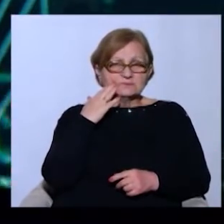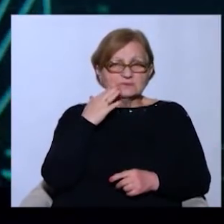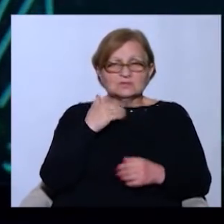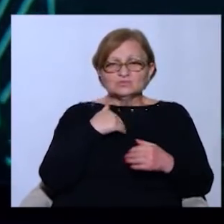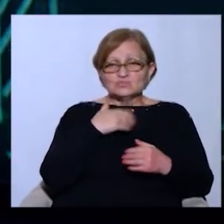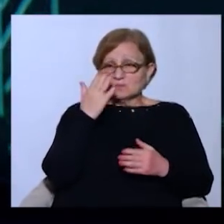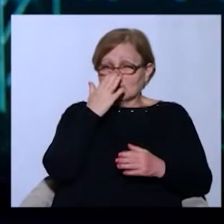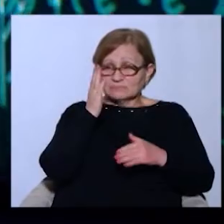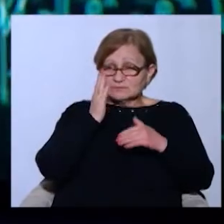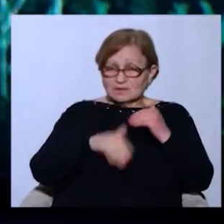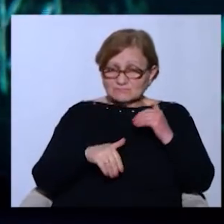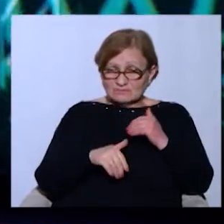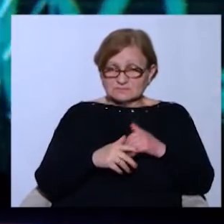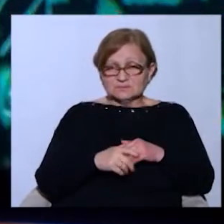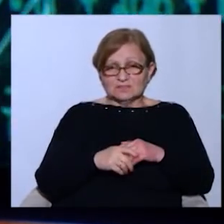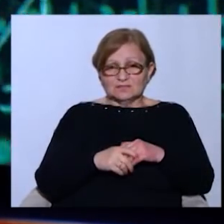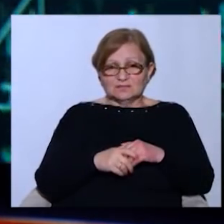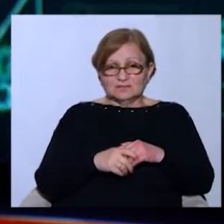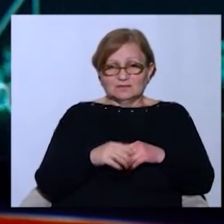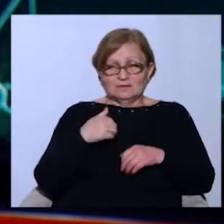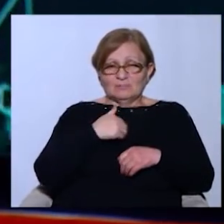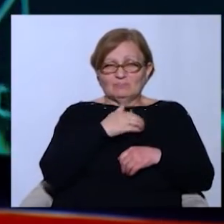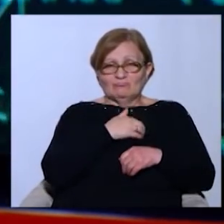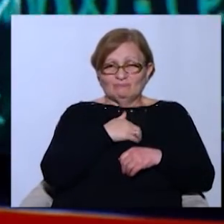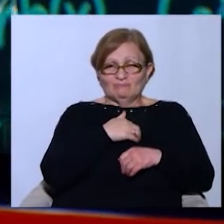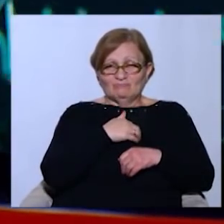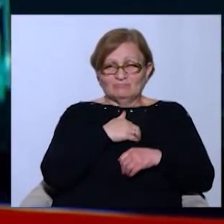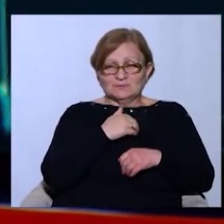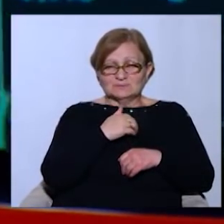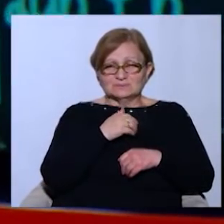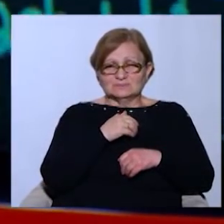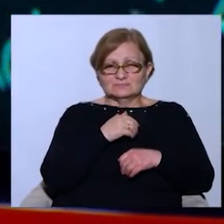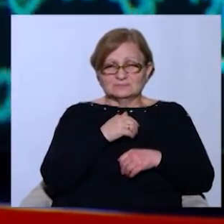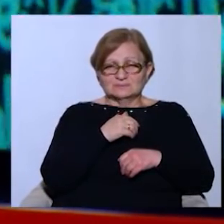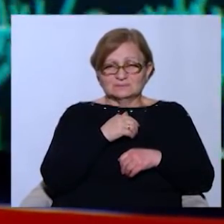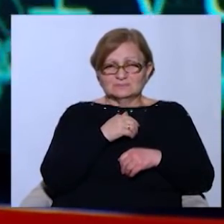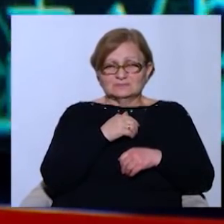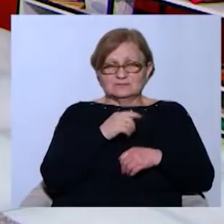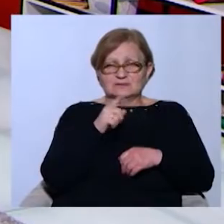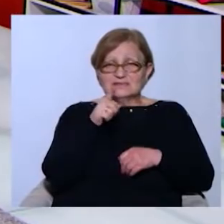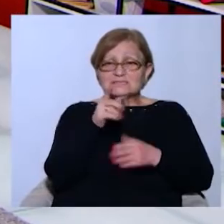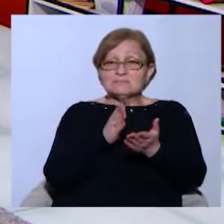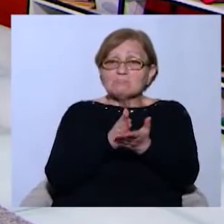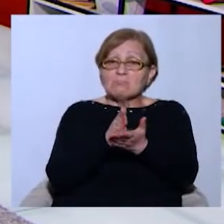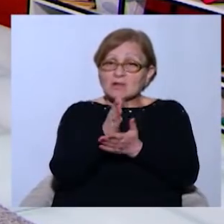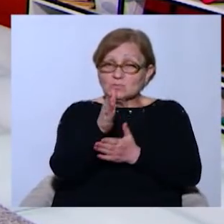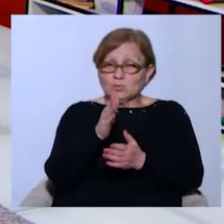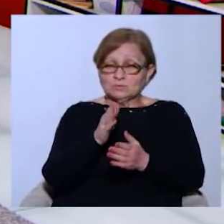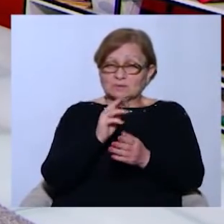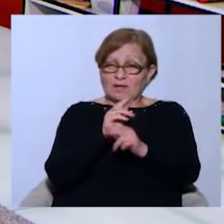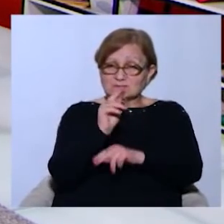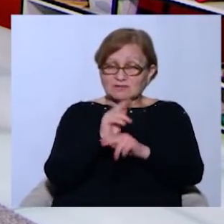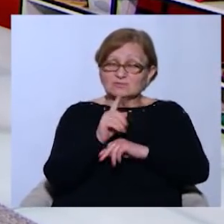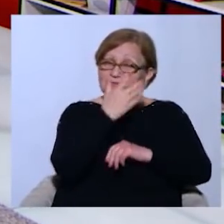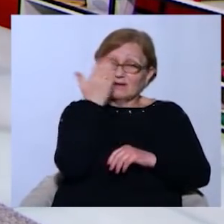გაკვეთილი დასასრულს უახლოვდება და მე მინდა ზუსტად ის მეთოდი გასწავლოთ, რომელზეც გაკვეთილის